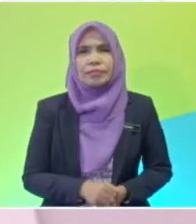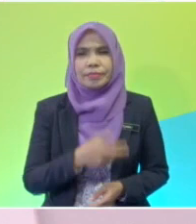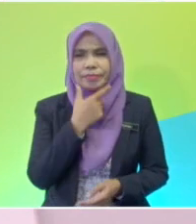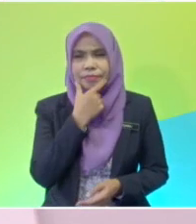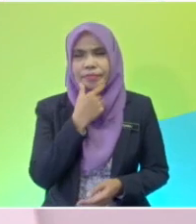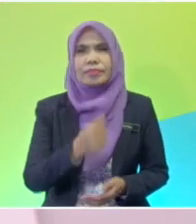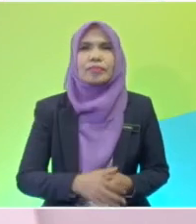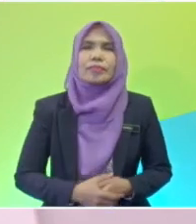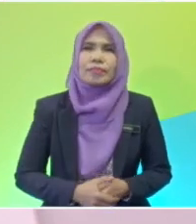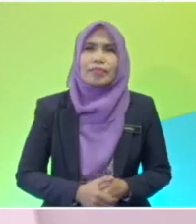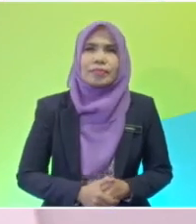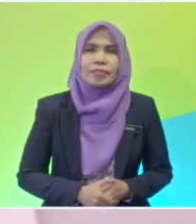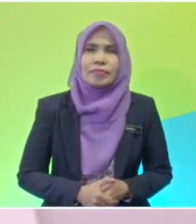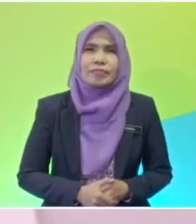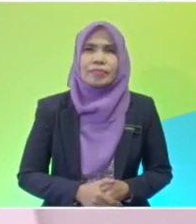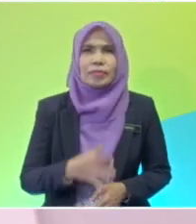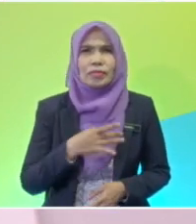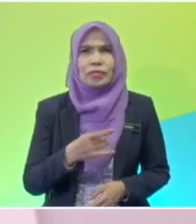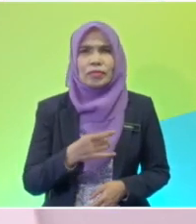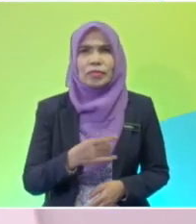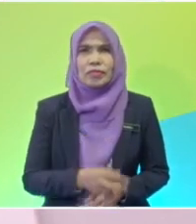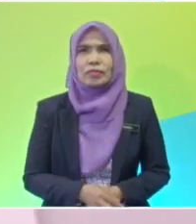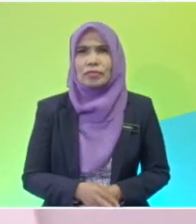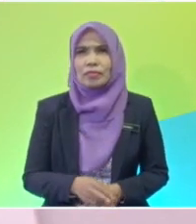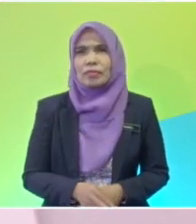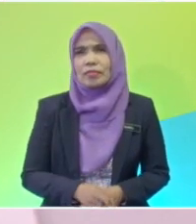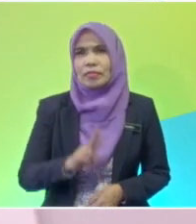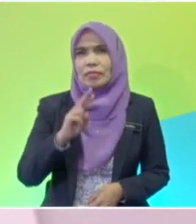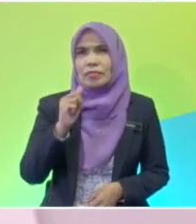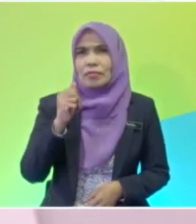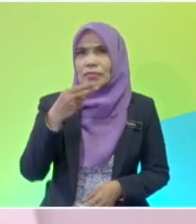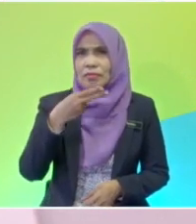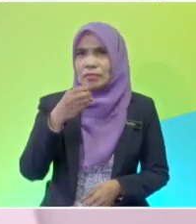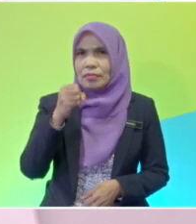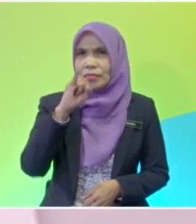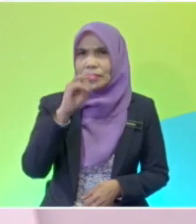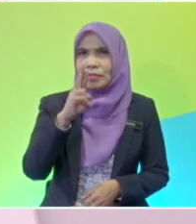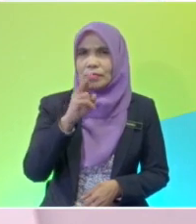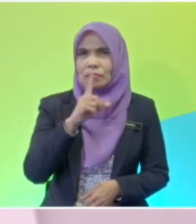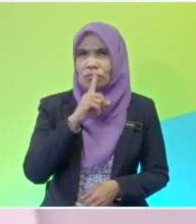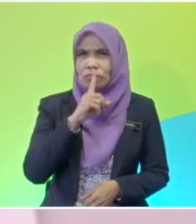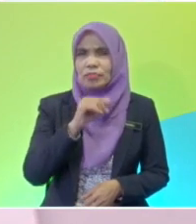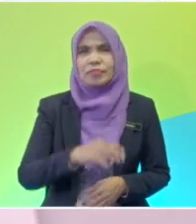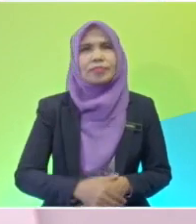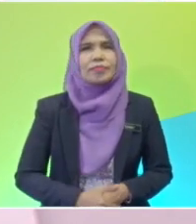seterusnya suka berhasil Nah coba ditanak orang nampak kelemahan diri dia Jadi tidak berhasil